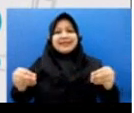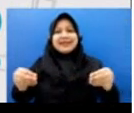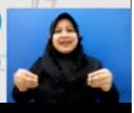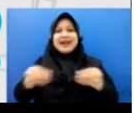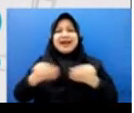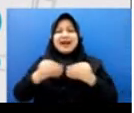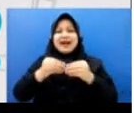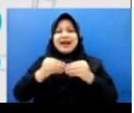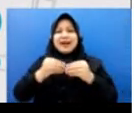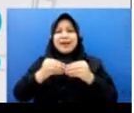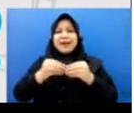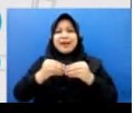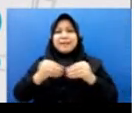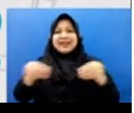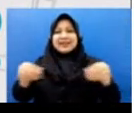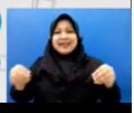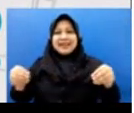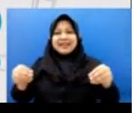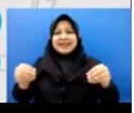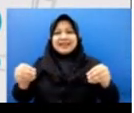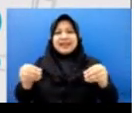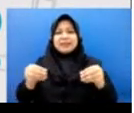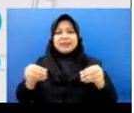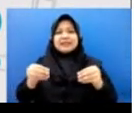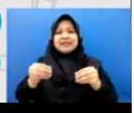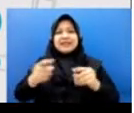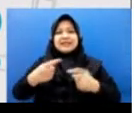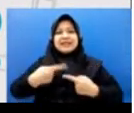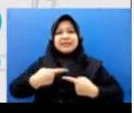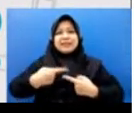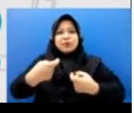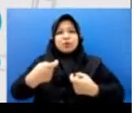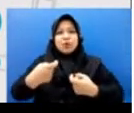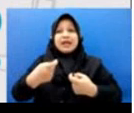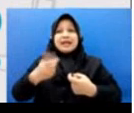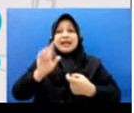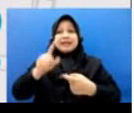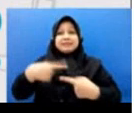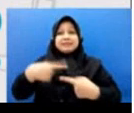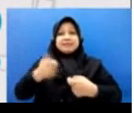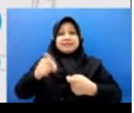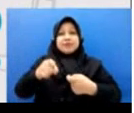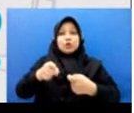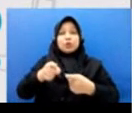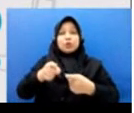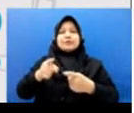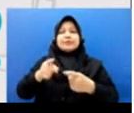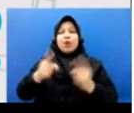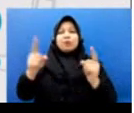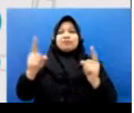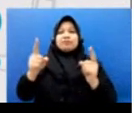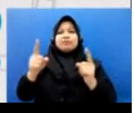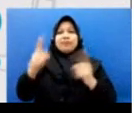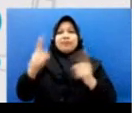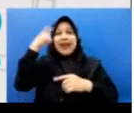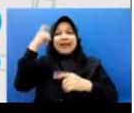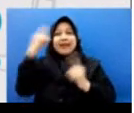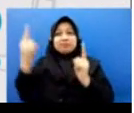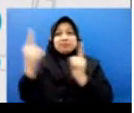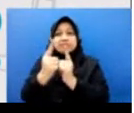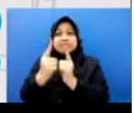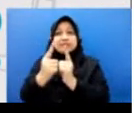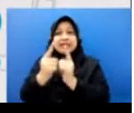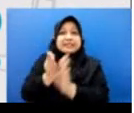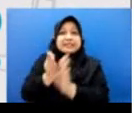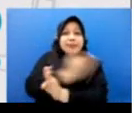jadi pemicu, dan pemicunya diberikan sebelum sesi pertemuan tatap muka. Jadi nanti di sesi tatap muka mereka